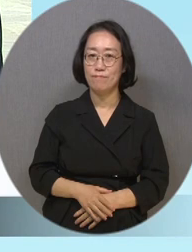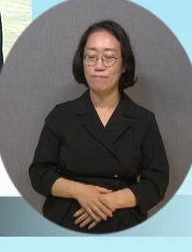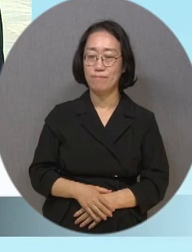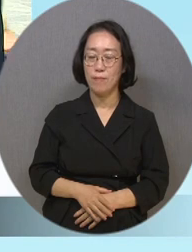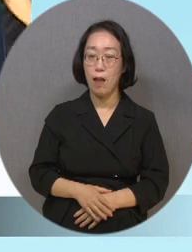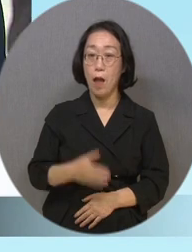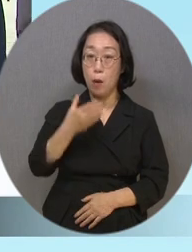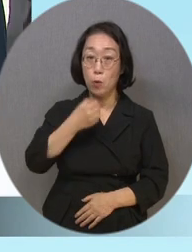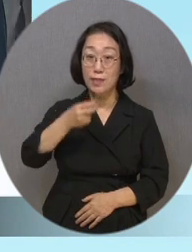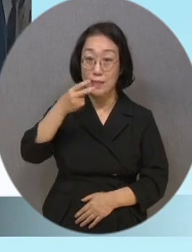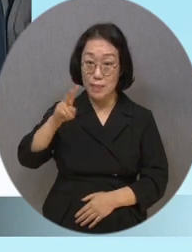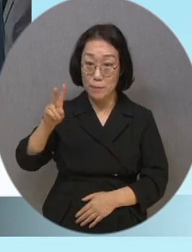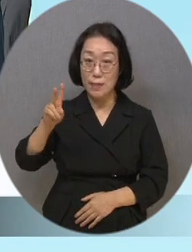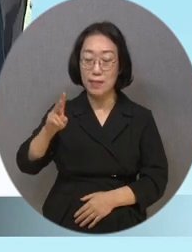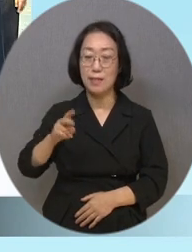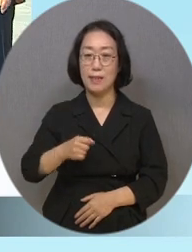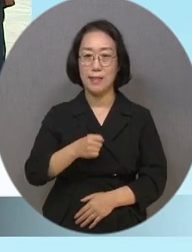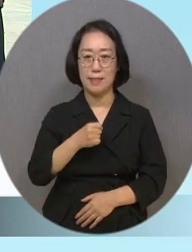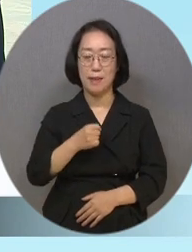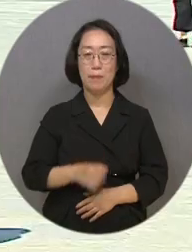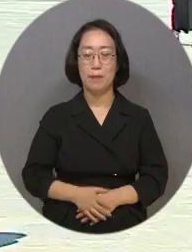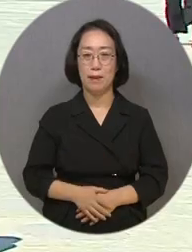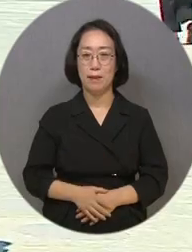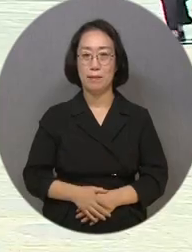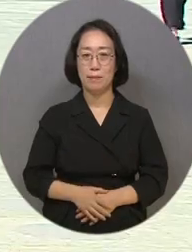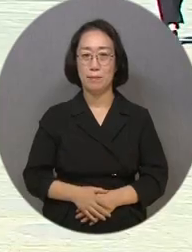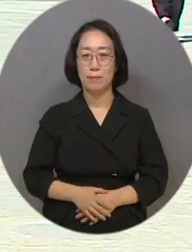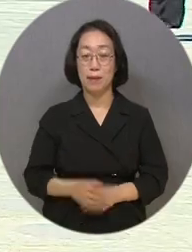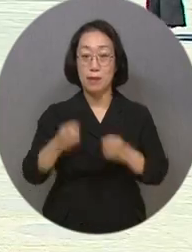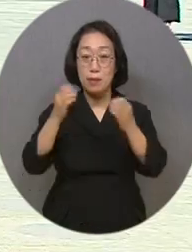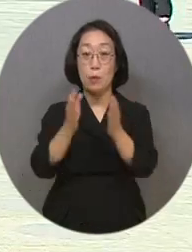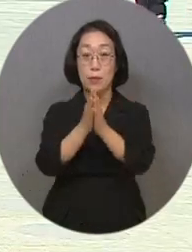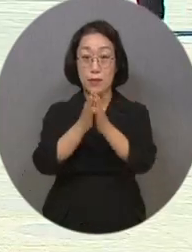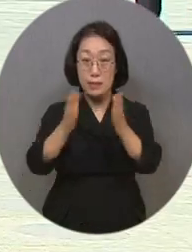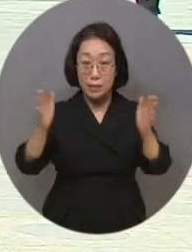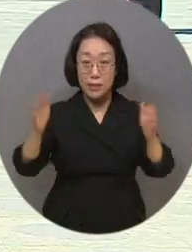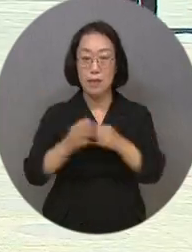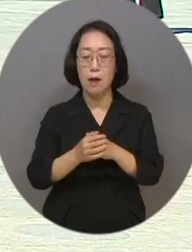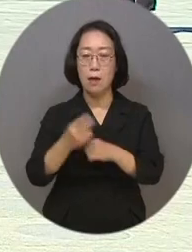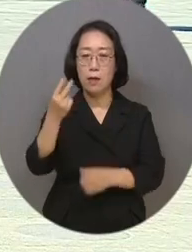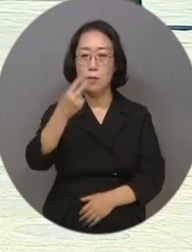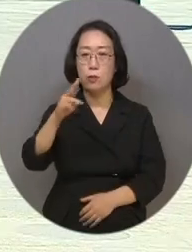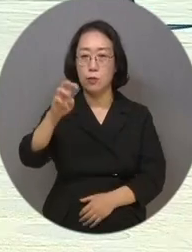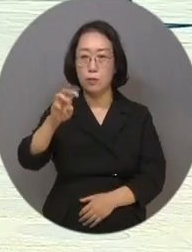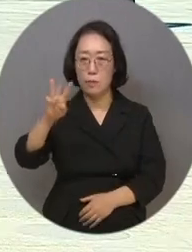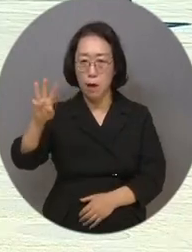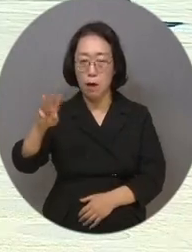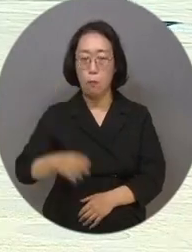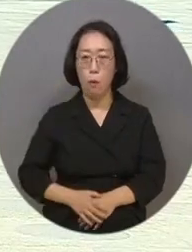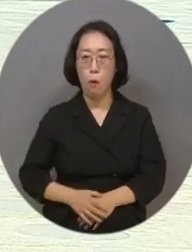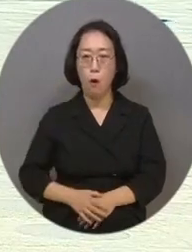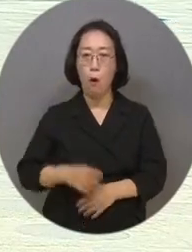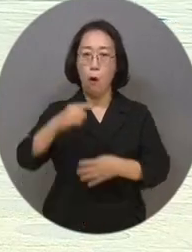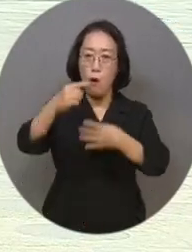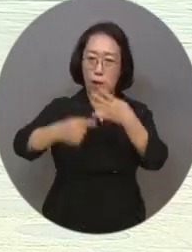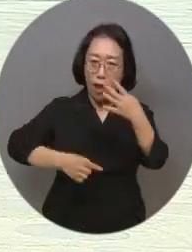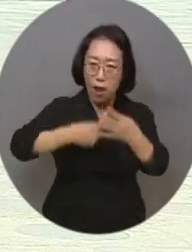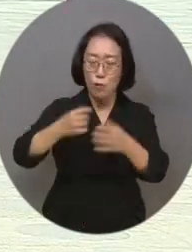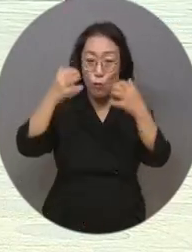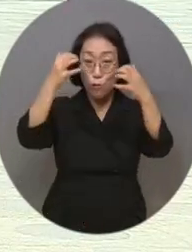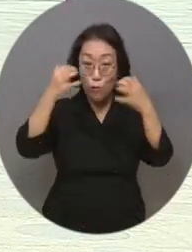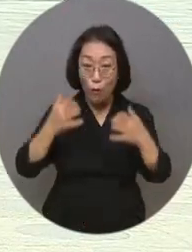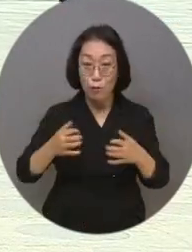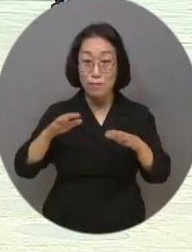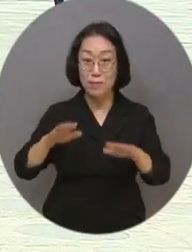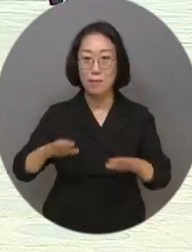네 복지tv 박성용 기자입니다 새로운 시작을 맞이했던 2023년이 어느덧 뜨거웠던 여름이지나